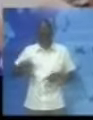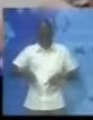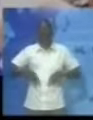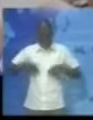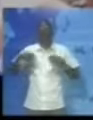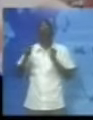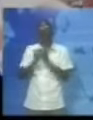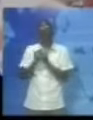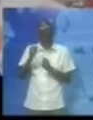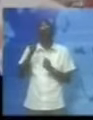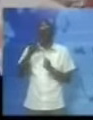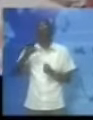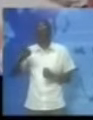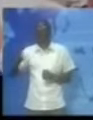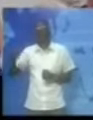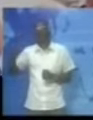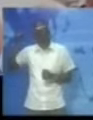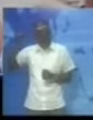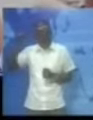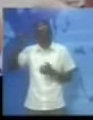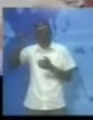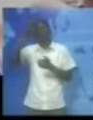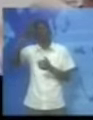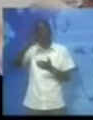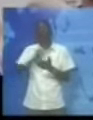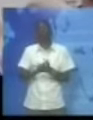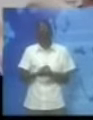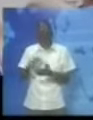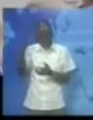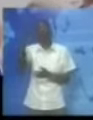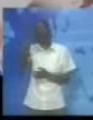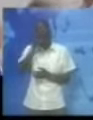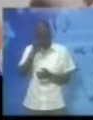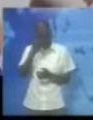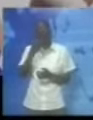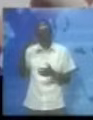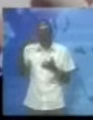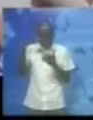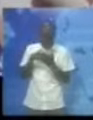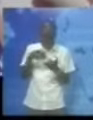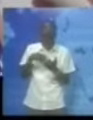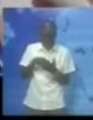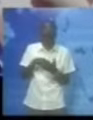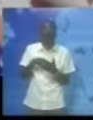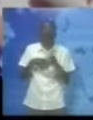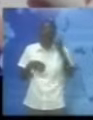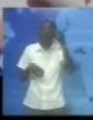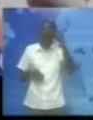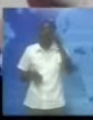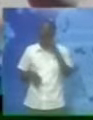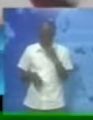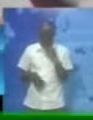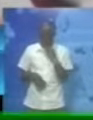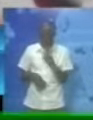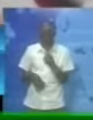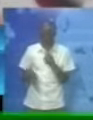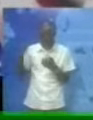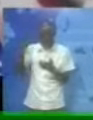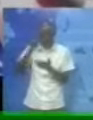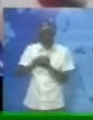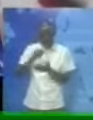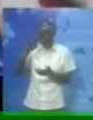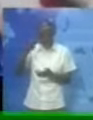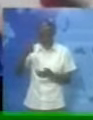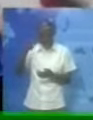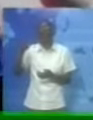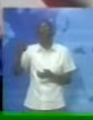leur mari en Europe. Et c'est lui qui se retrouve là-bas encore pour dire à celles qui sont